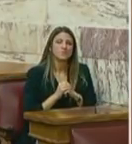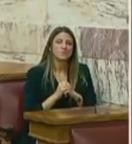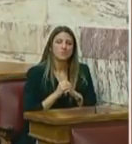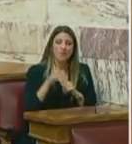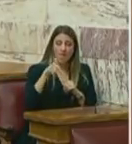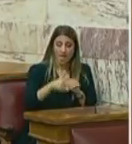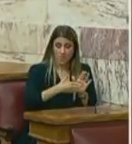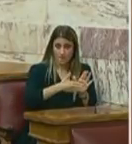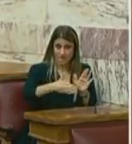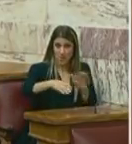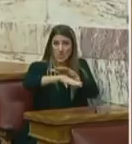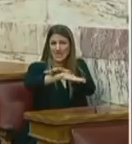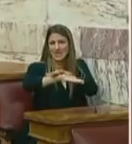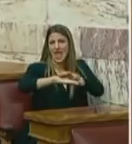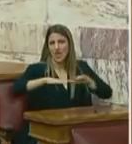νέας εποχής,